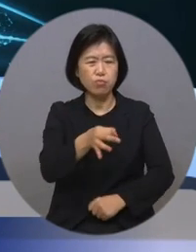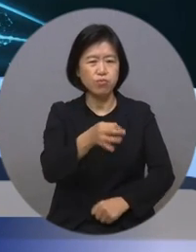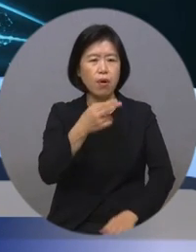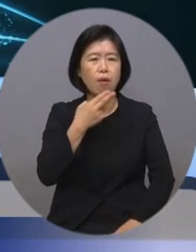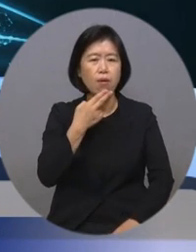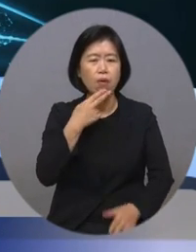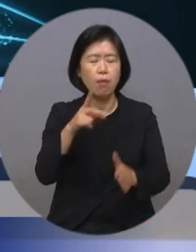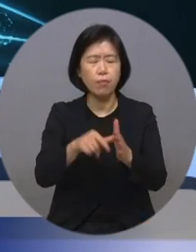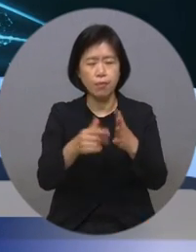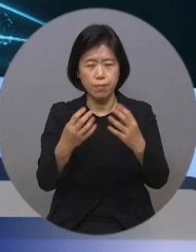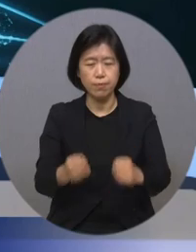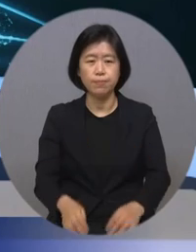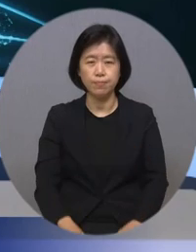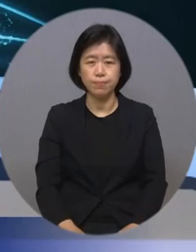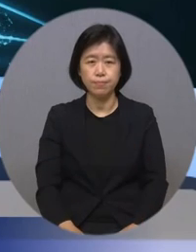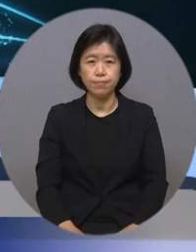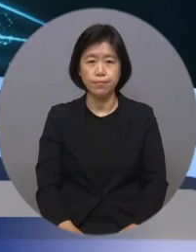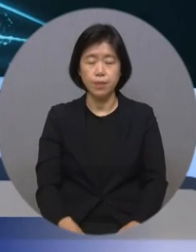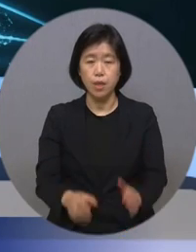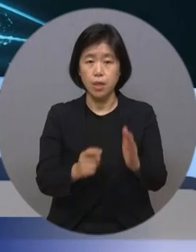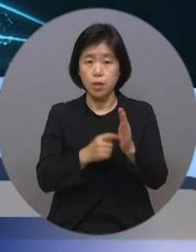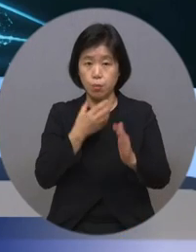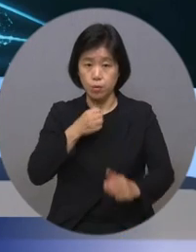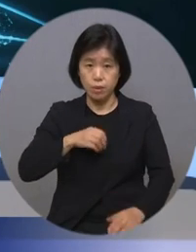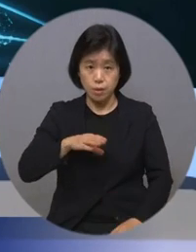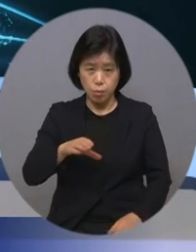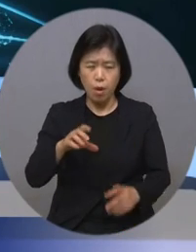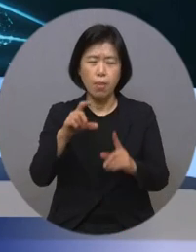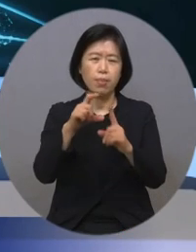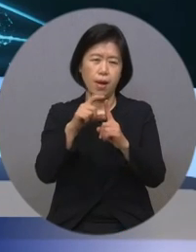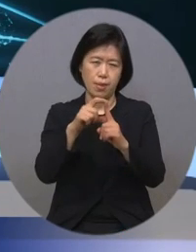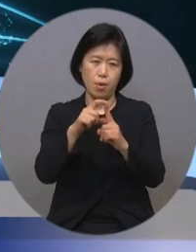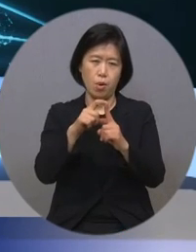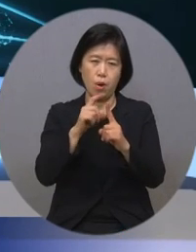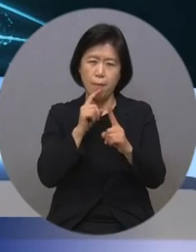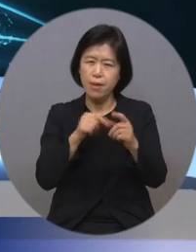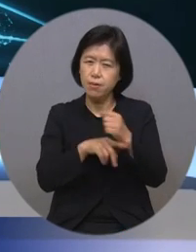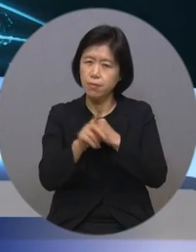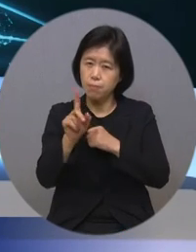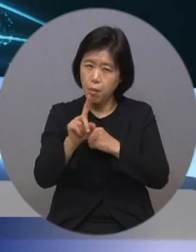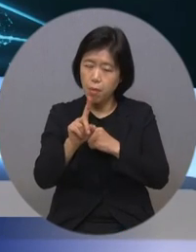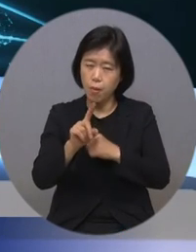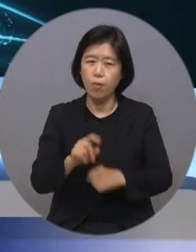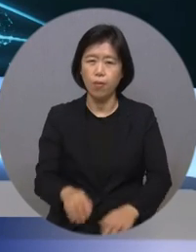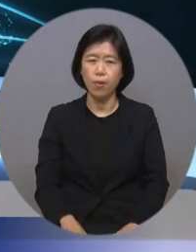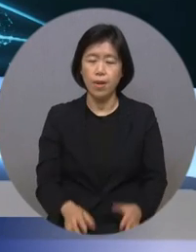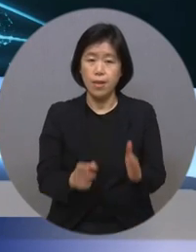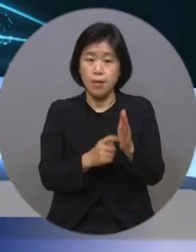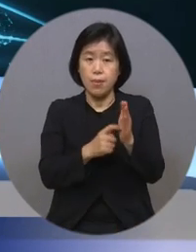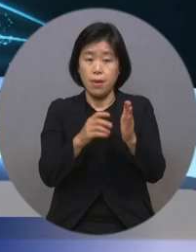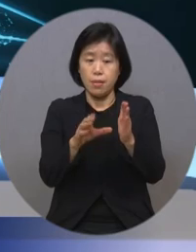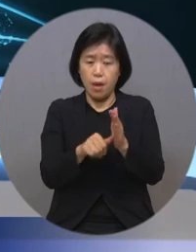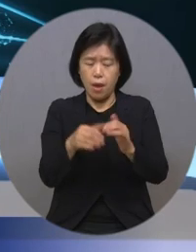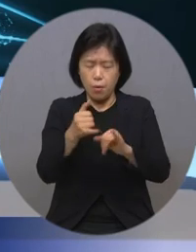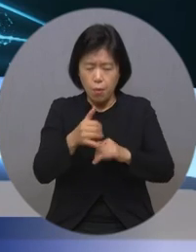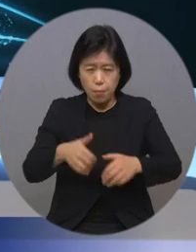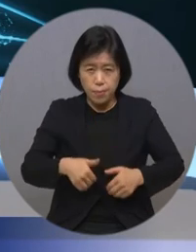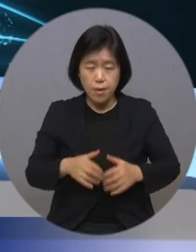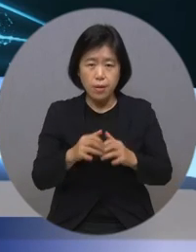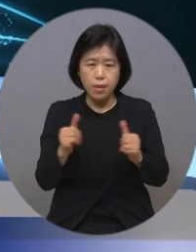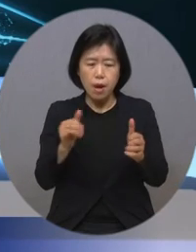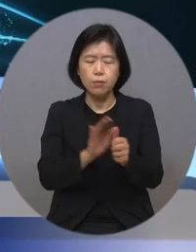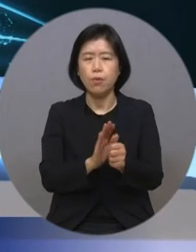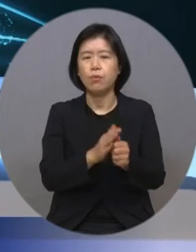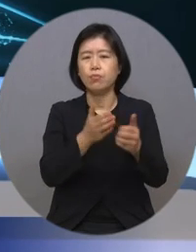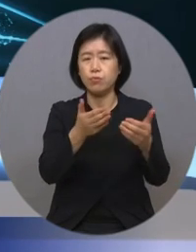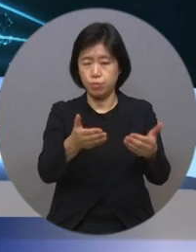결정되는 사례도 많았는데요. 긴급복지지원이라는 단어처럼 정말 긴급한 상황에서 꼭 필요한 사람이 도움을 받을 수